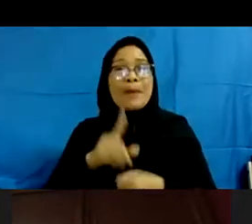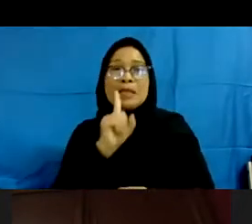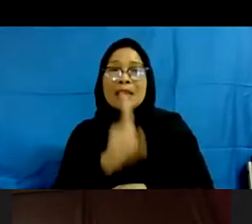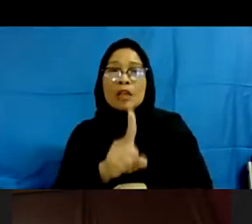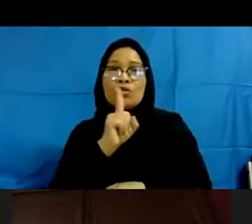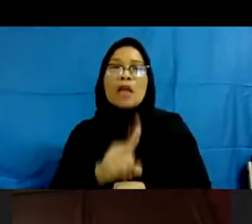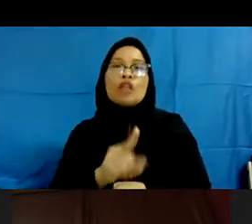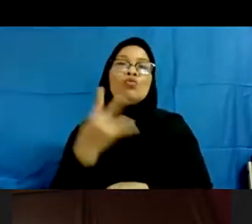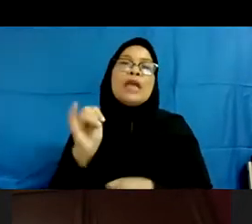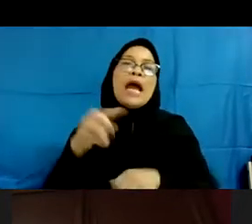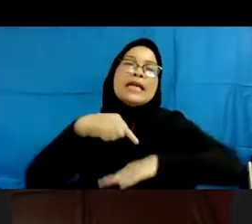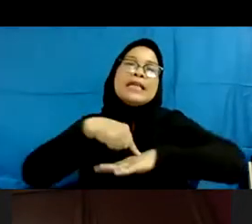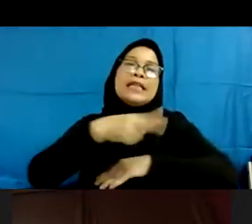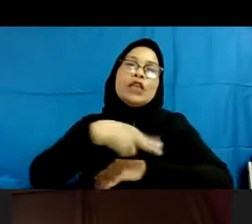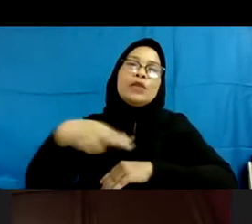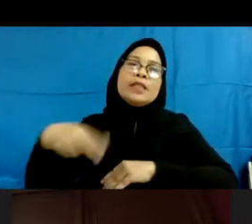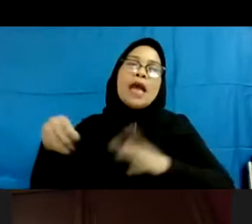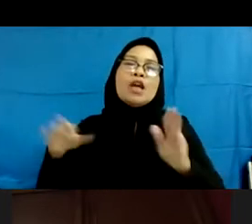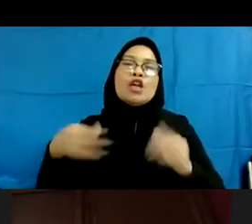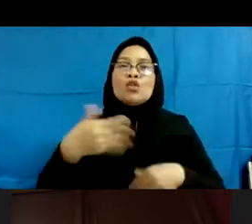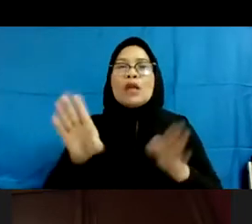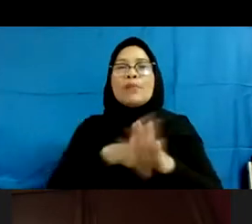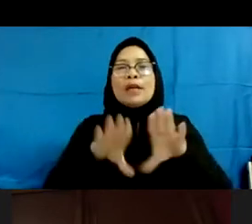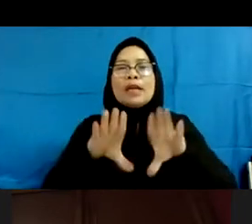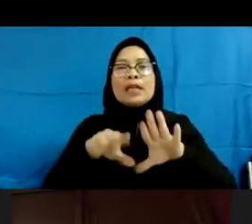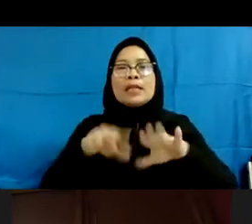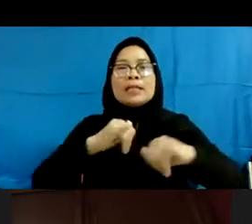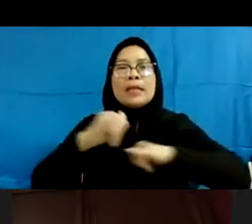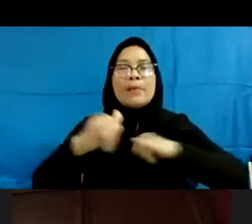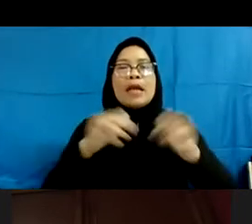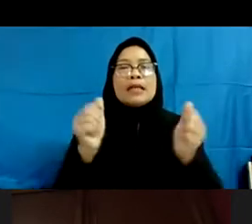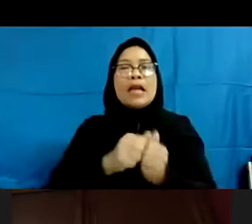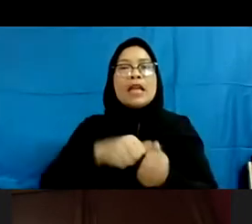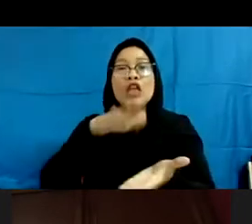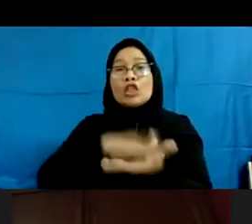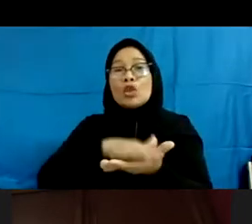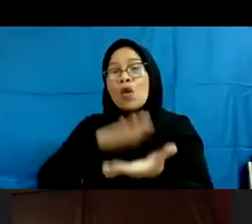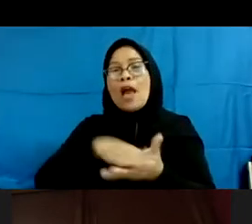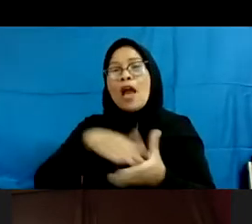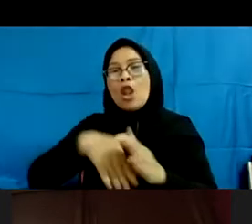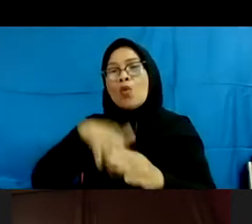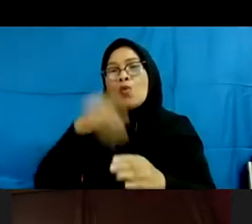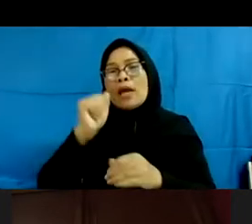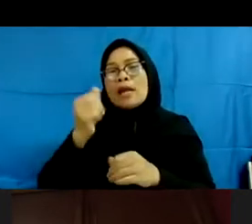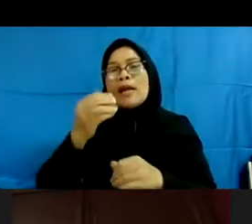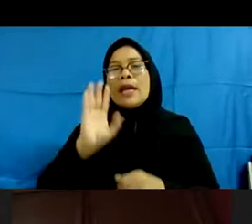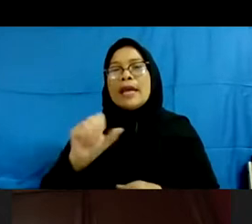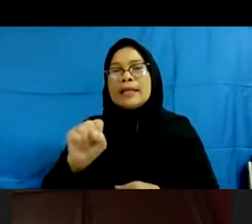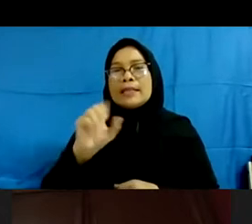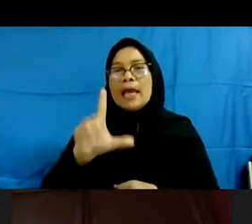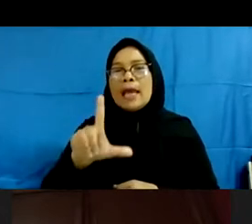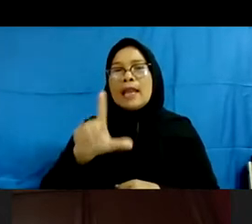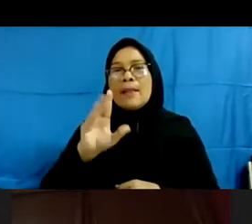ini terutama bekerja sama dengan sekolah-sekolah luar biasa. Sekolah-sekolah luar biasa, maka tadi saya katakan untuk balai